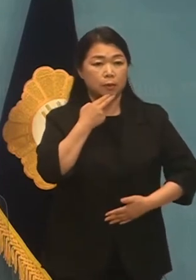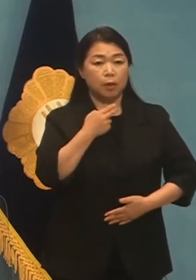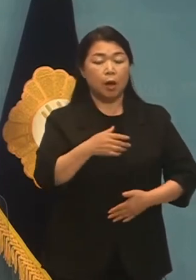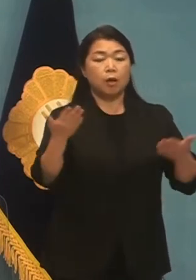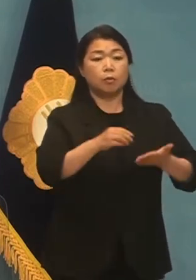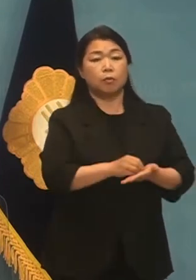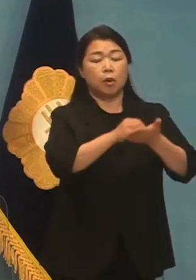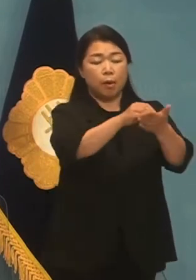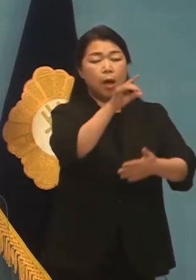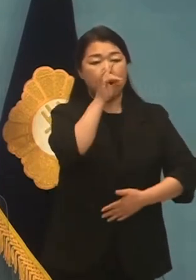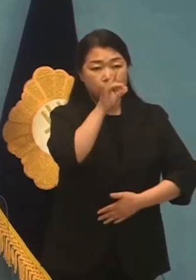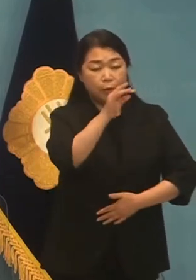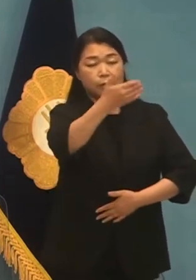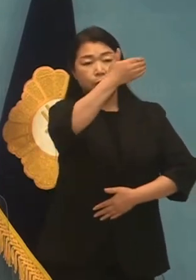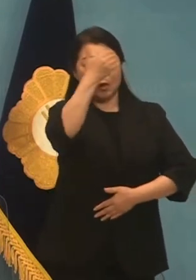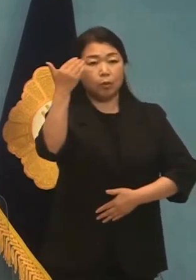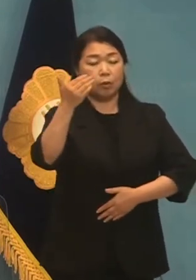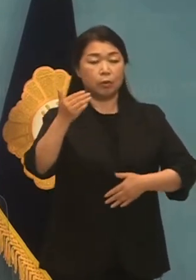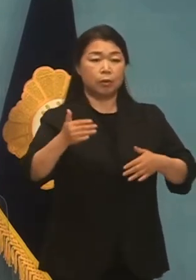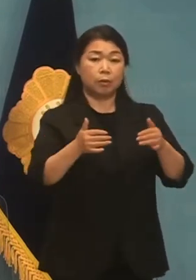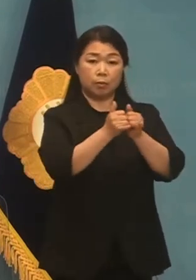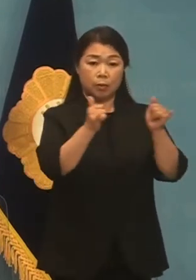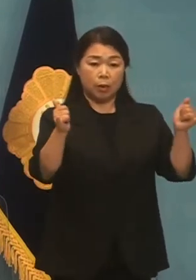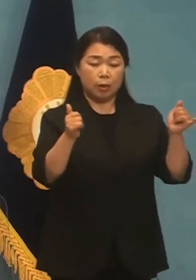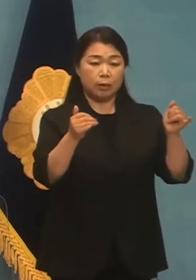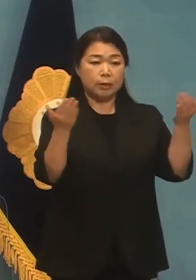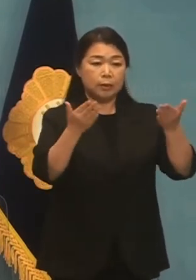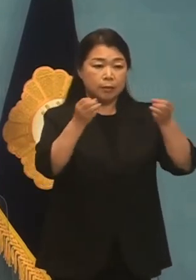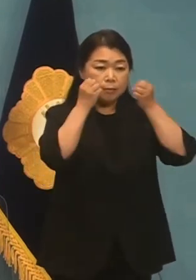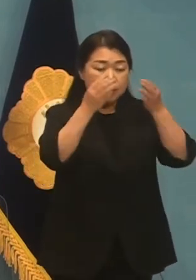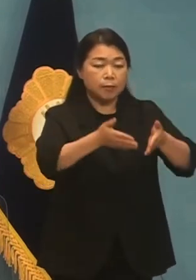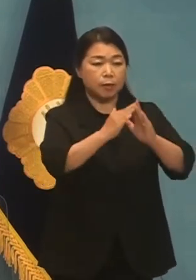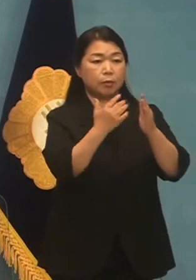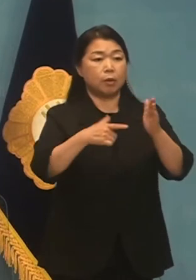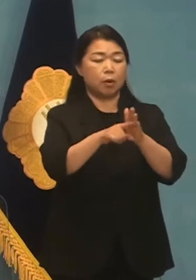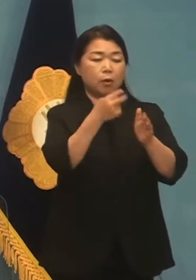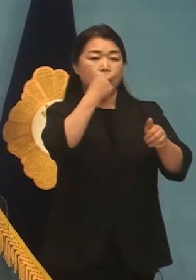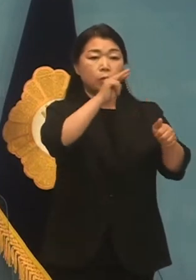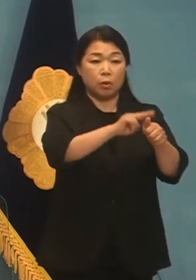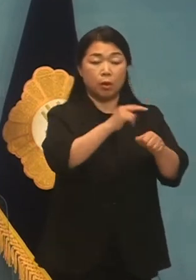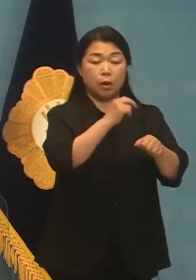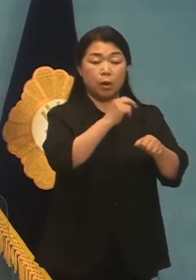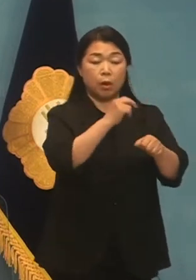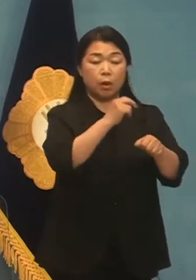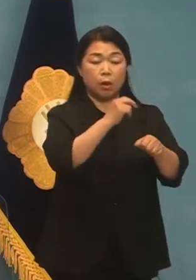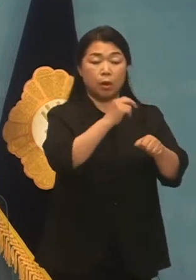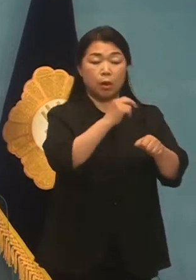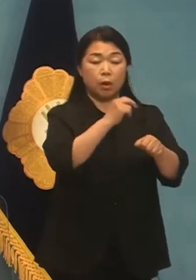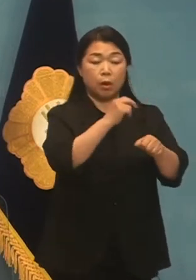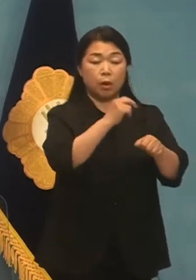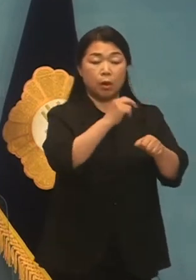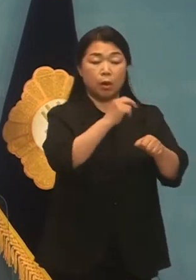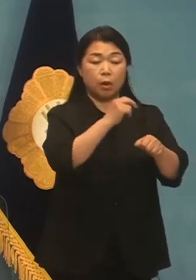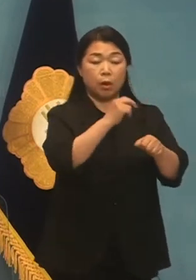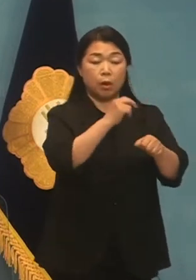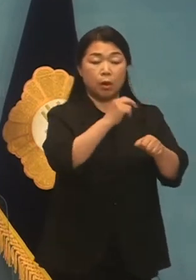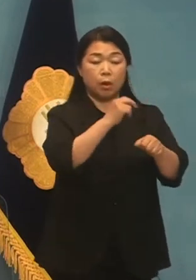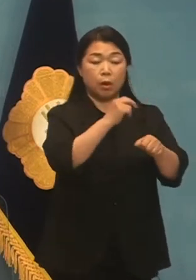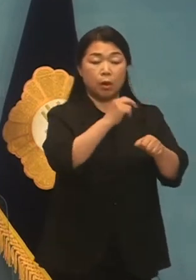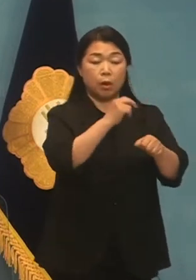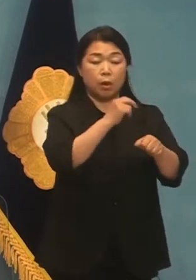되지 않는 청년들은 창업에 도전할 것이고 앞으로도 창업은 계속 늘어날 것입니다. 바로